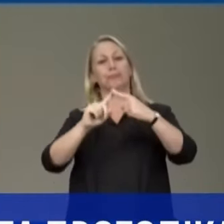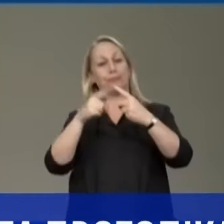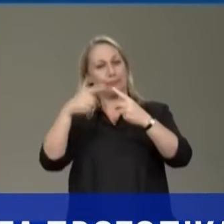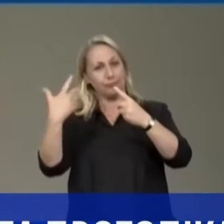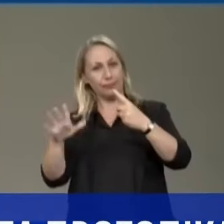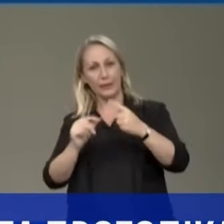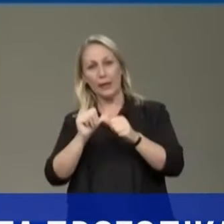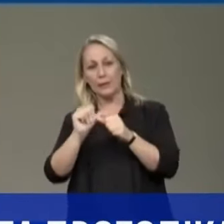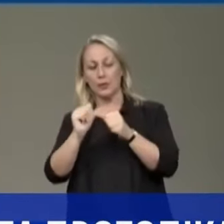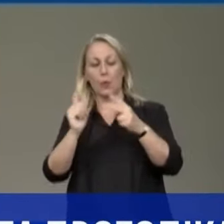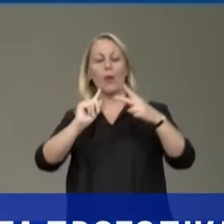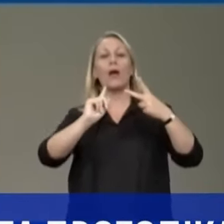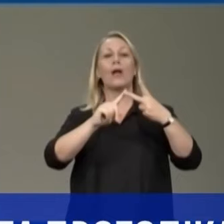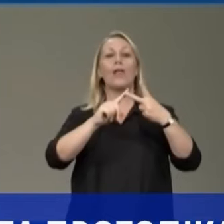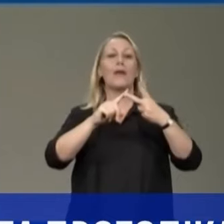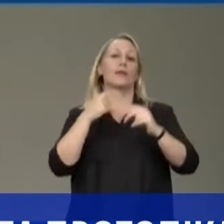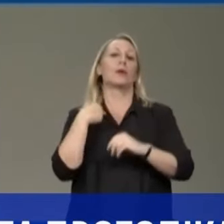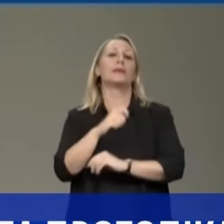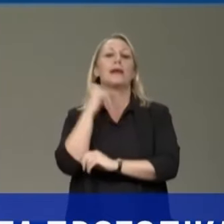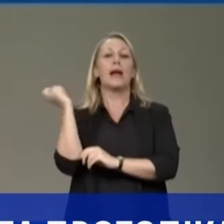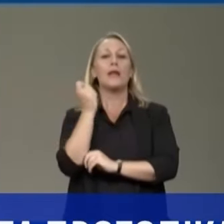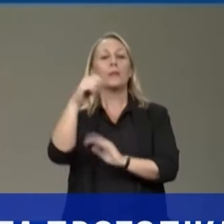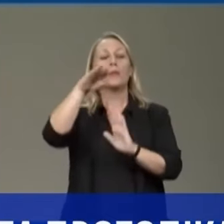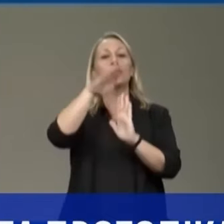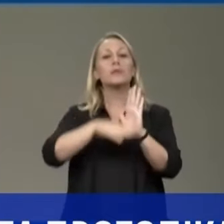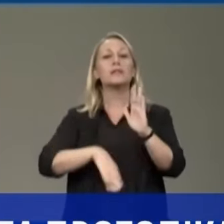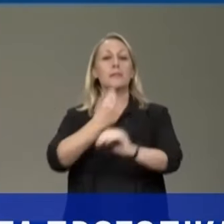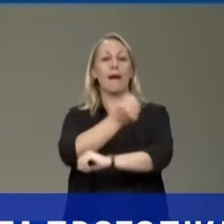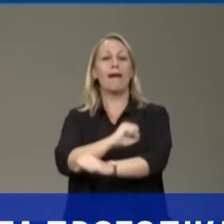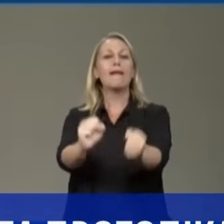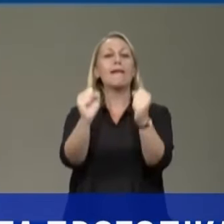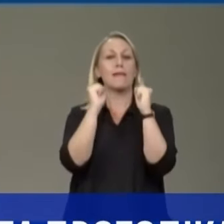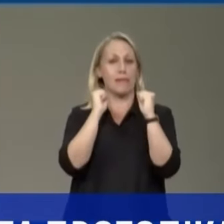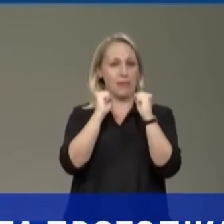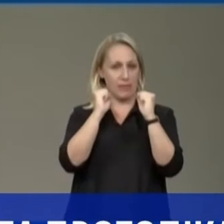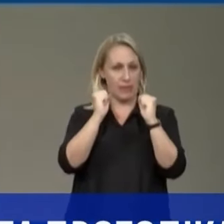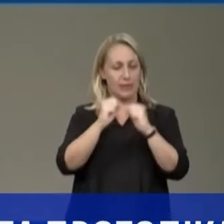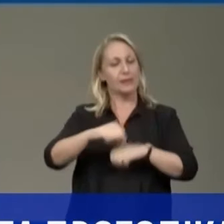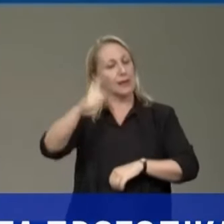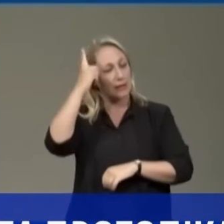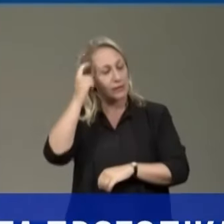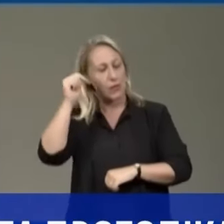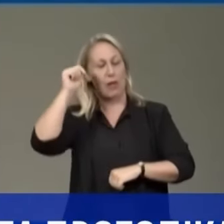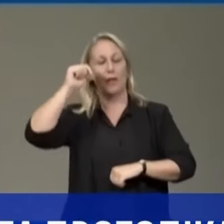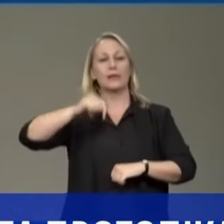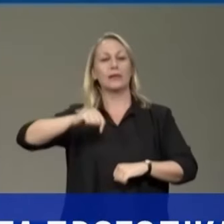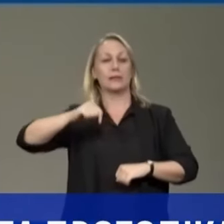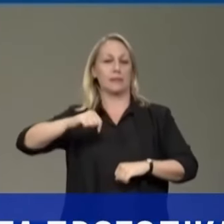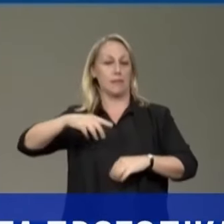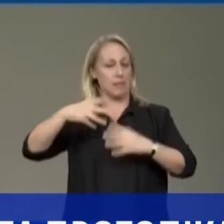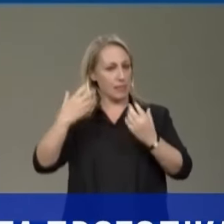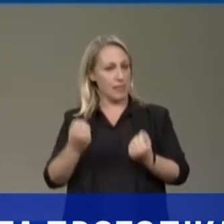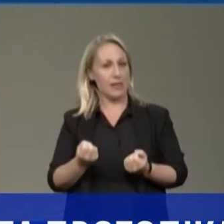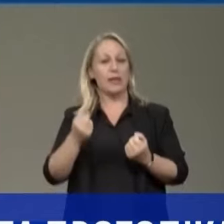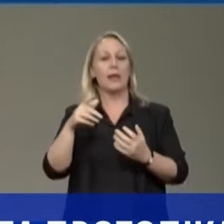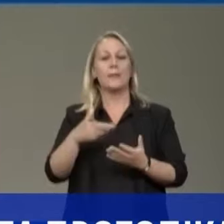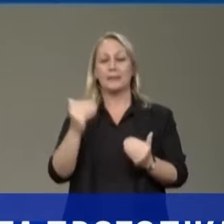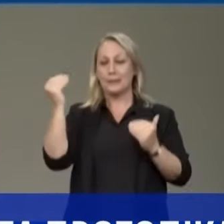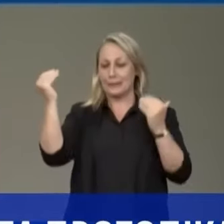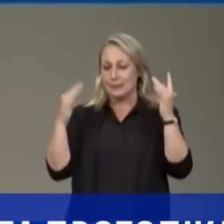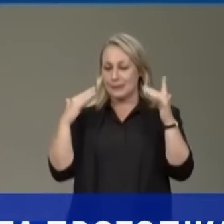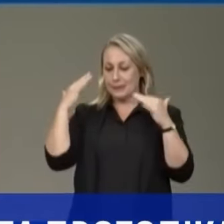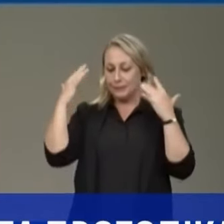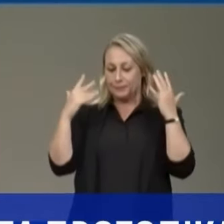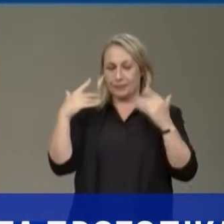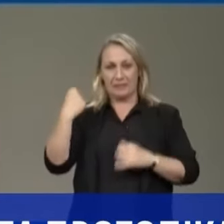προέτασα, κύριε Παντωνίου, το Εθνικό Σύστημα Υγείας. Και γνωρίζω αυτή τη στιγμή ότι υπάρχει ένας